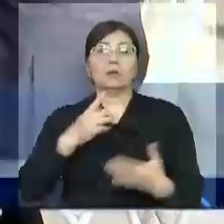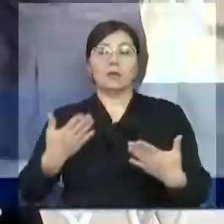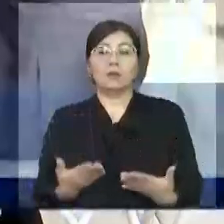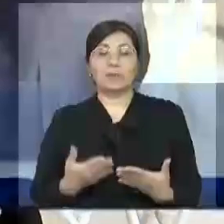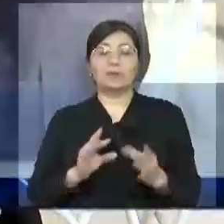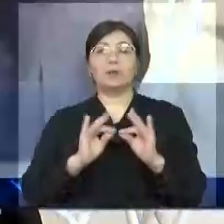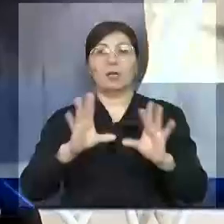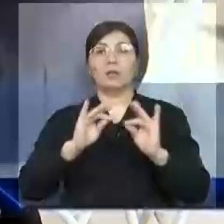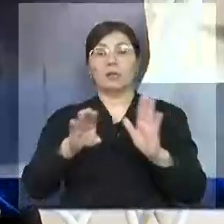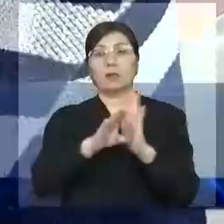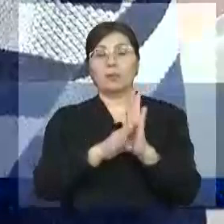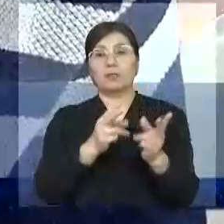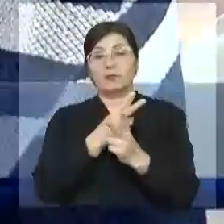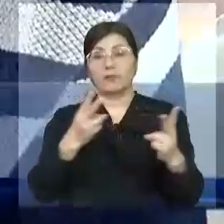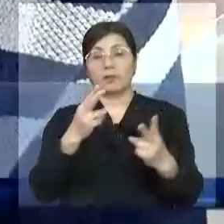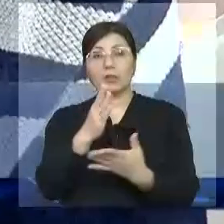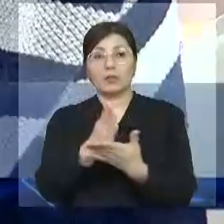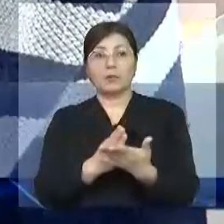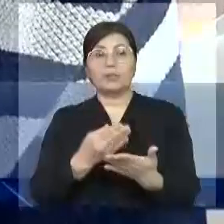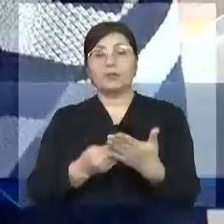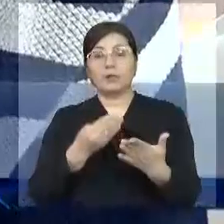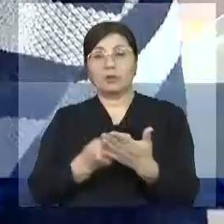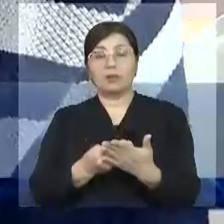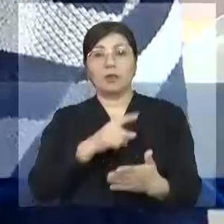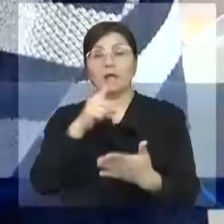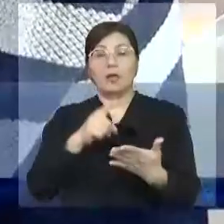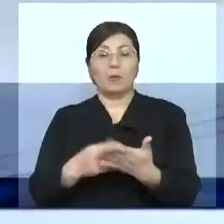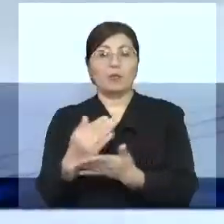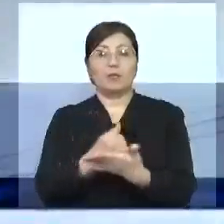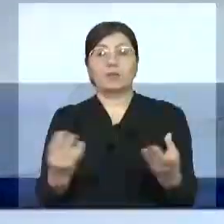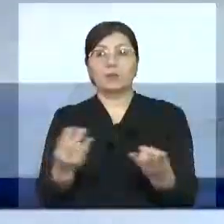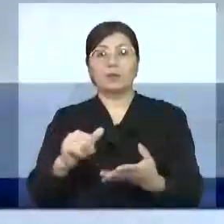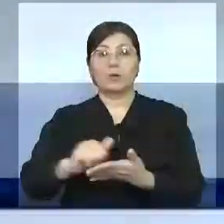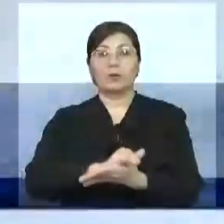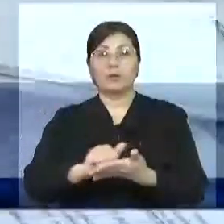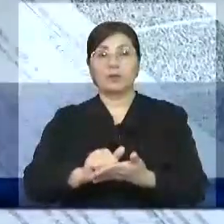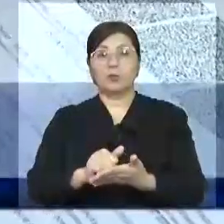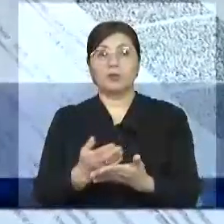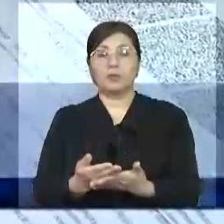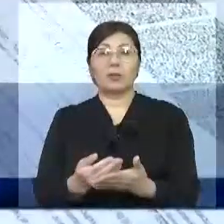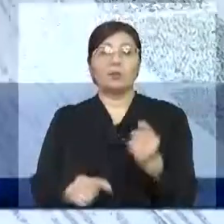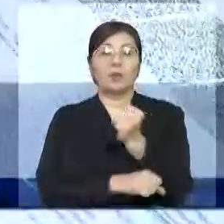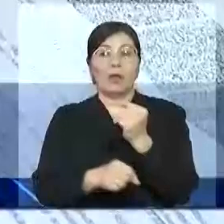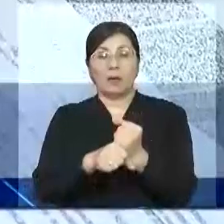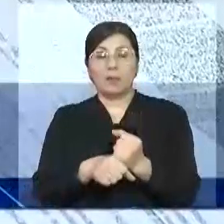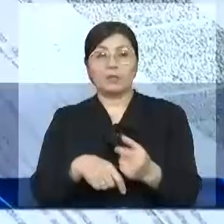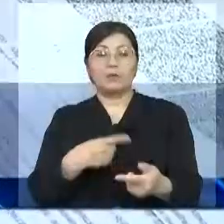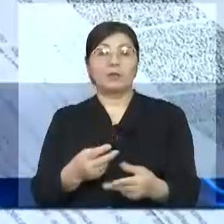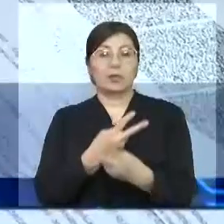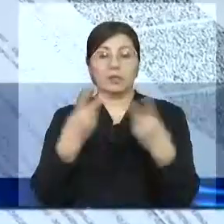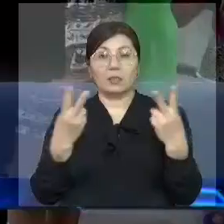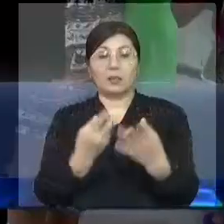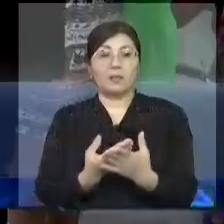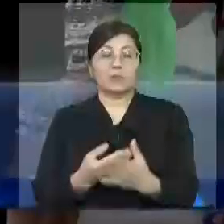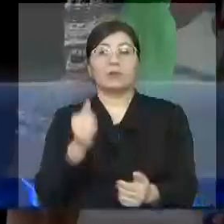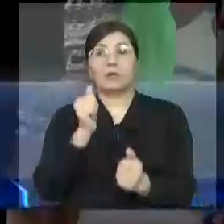Специалисты разъяснили порядок оказания госуслуг и проконсультировали по вопросу сбора необходимых документов. Представители госорганов старались рассмотреть